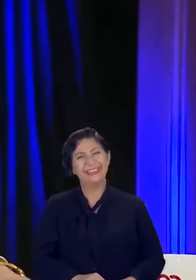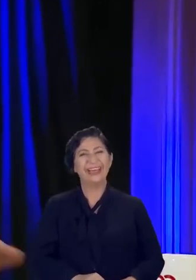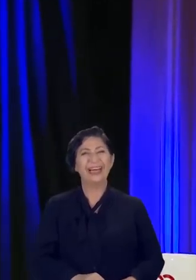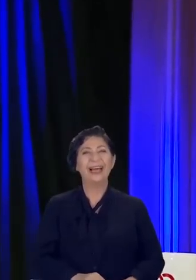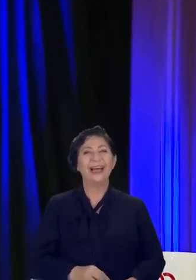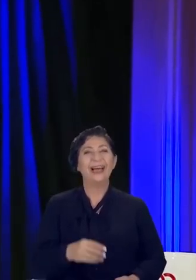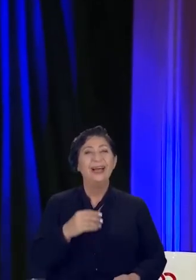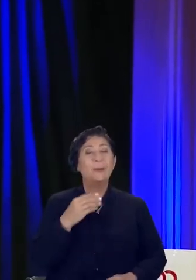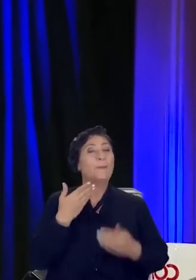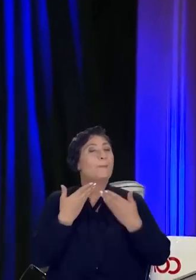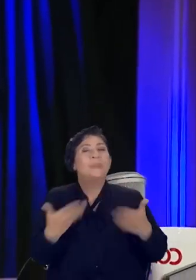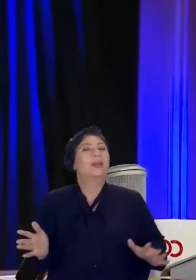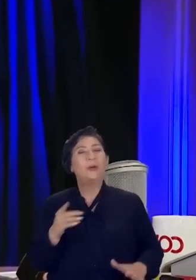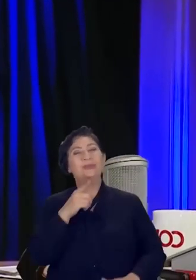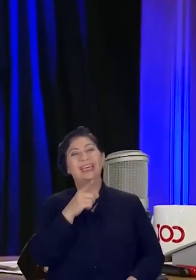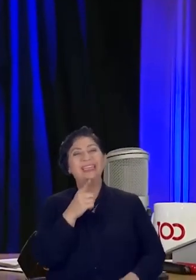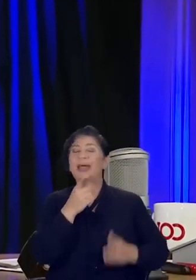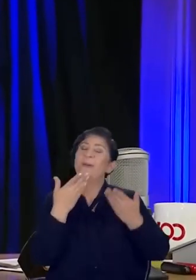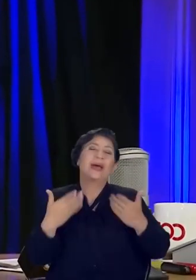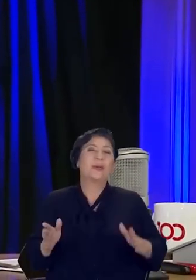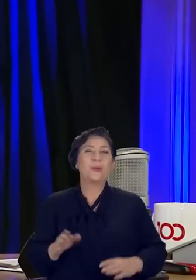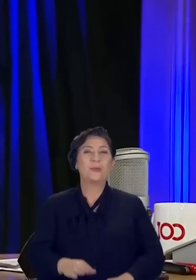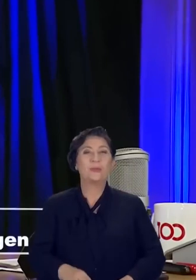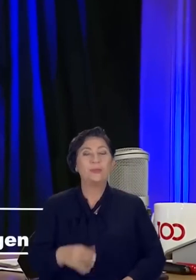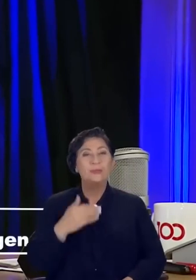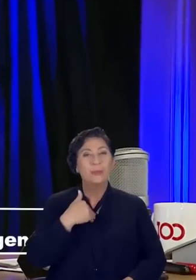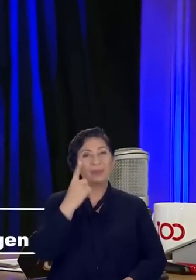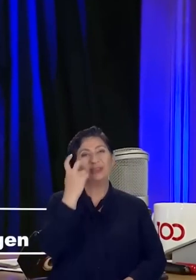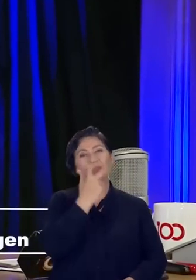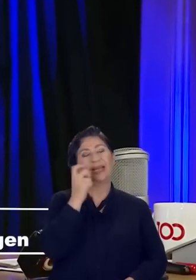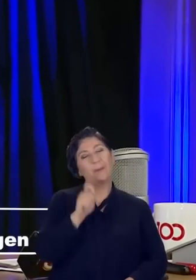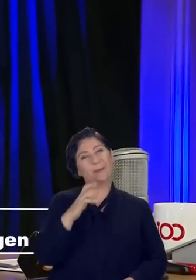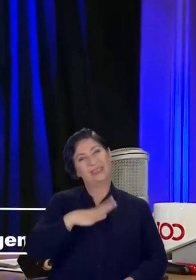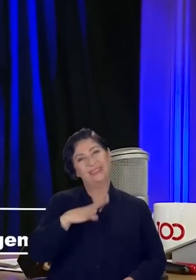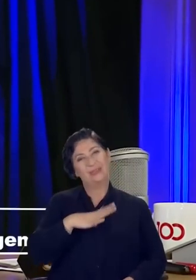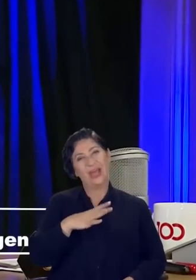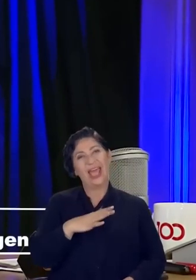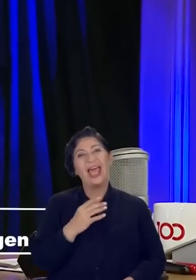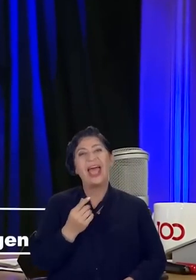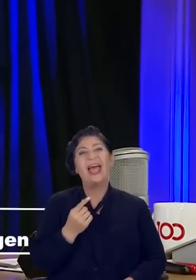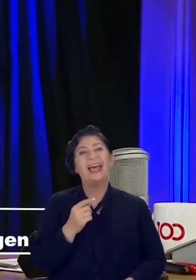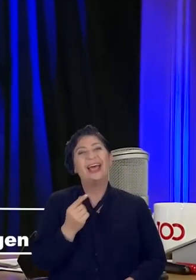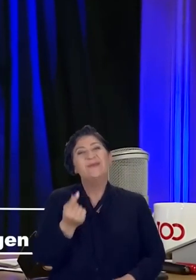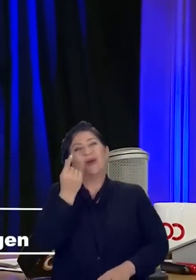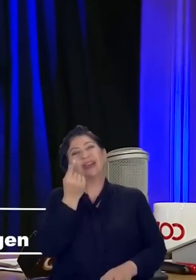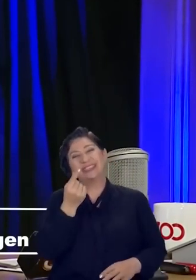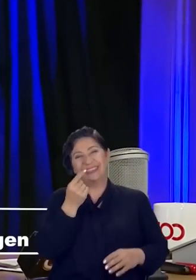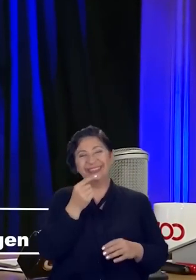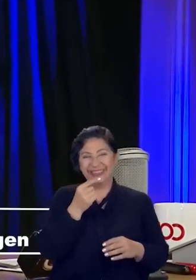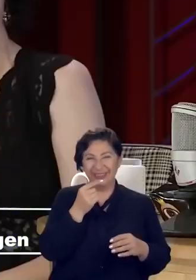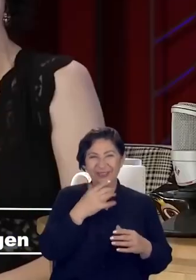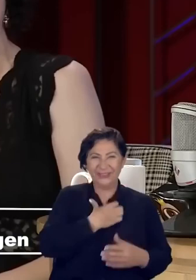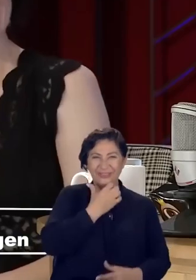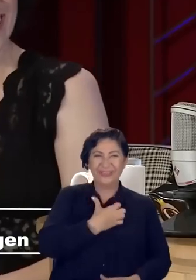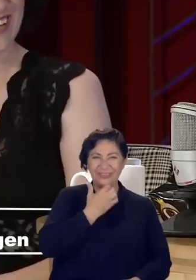Değil ya. Ay, ben bayılıyorum sen. Sana bayılıyorum. Ben de bir şarkı yapmak istiyorum. Hemoroid üzüntüsü diye. Ne